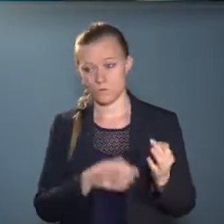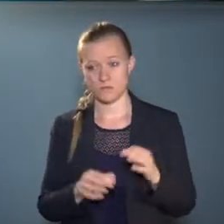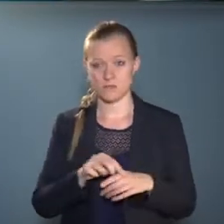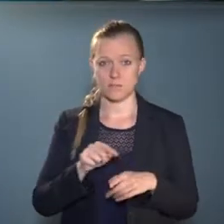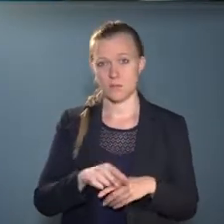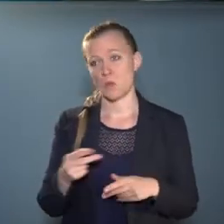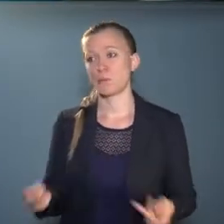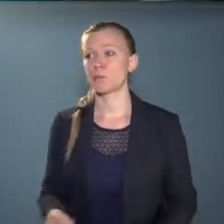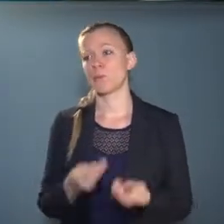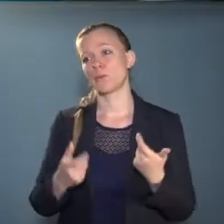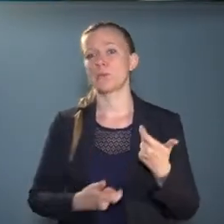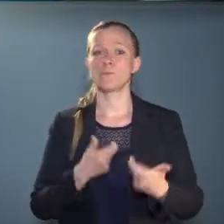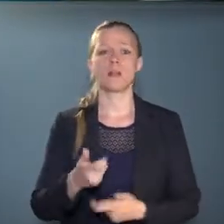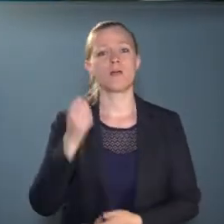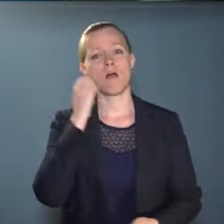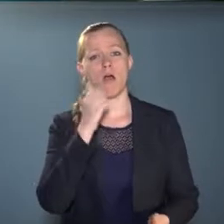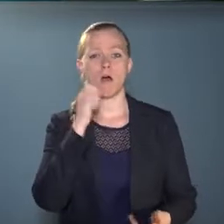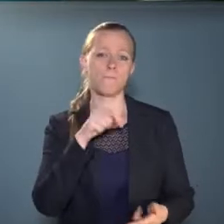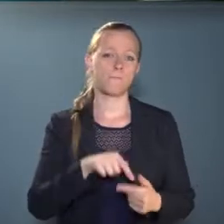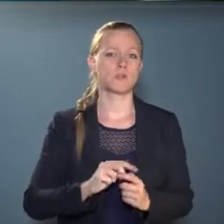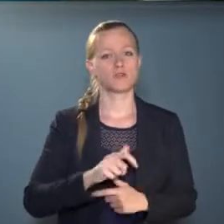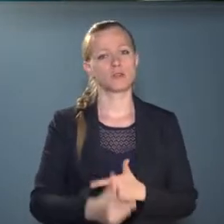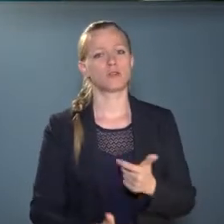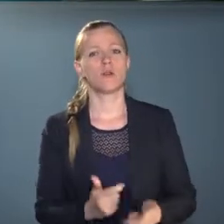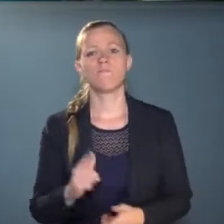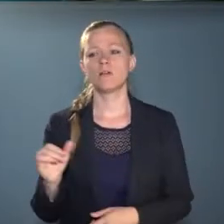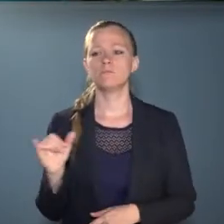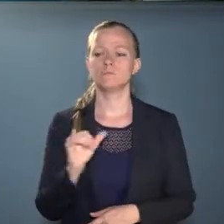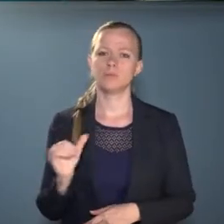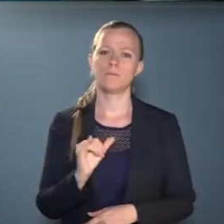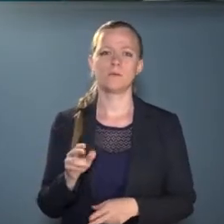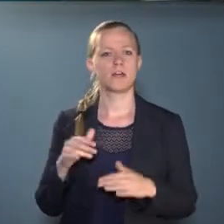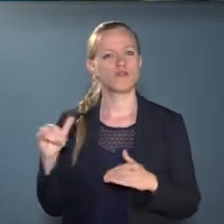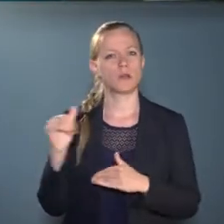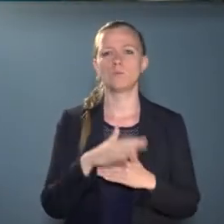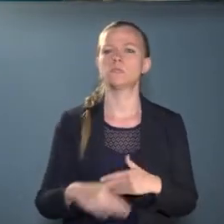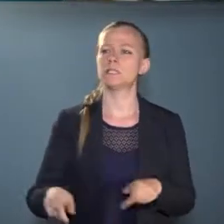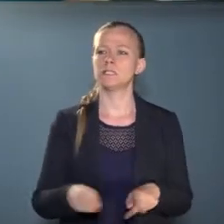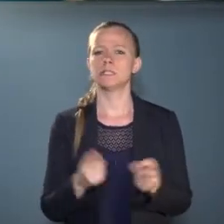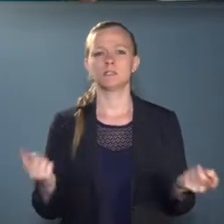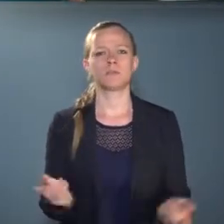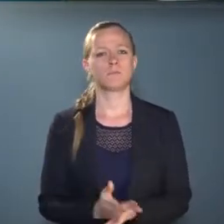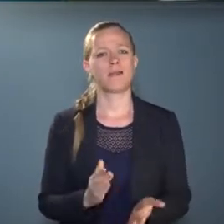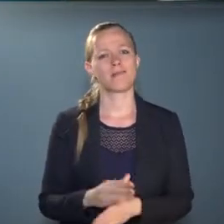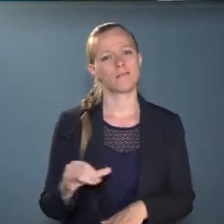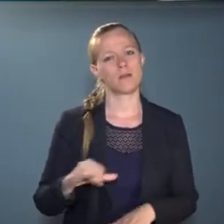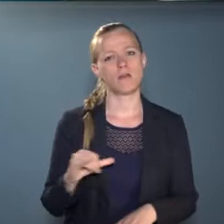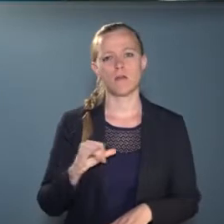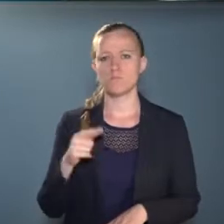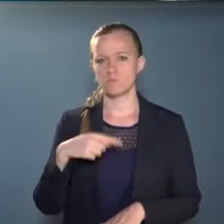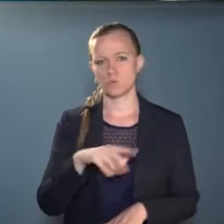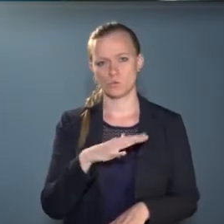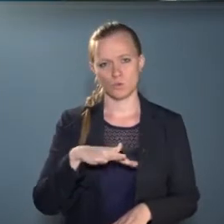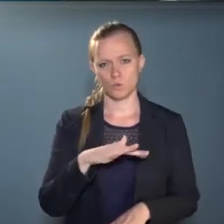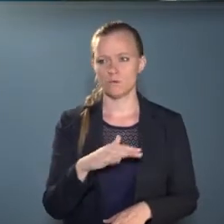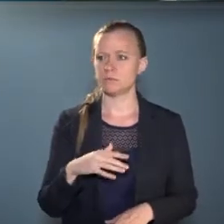könnyű belépni mondjuk hamis okmánnyal az országba, vagy pedig a budapesti repülőtérnek olyan híre van az ilyen bűnelkövetői körökben, hogy